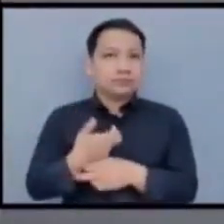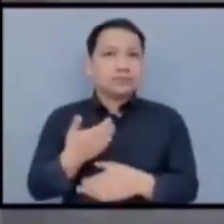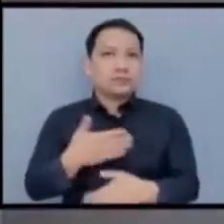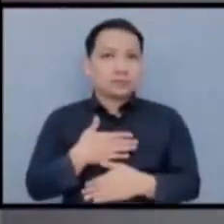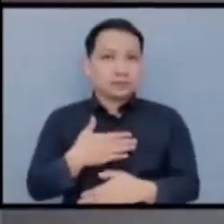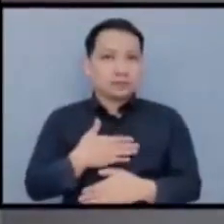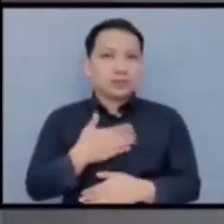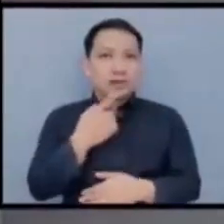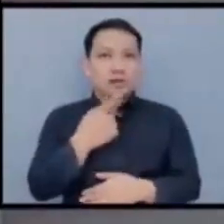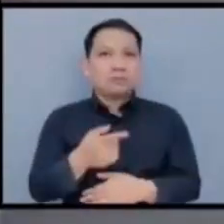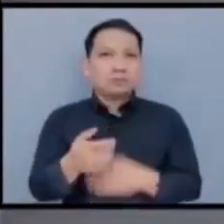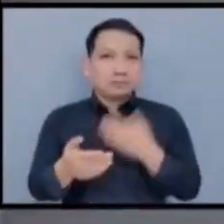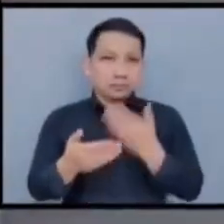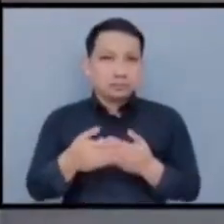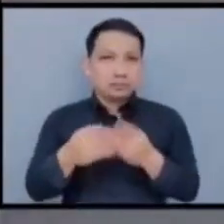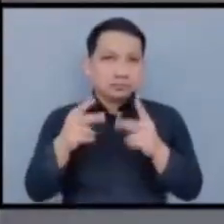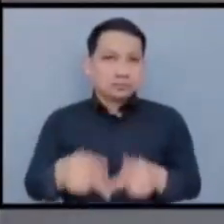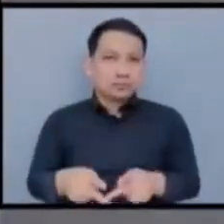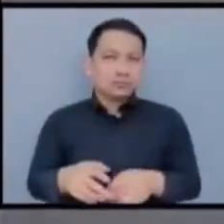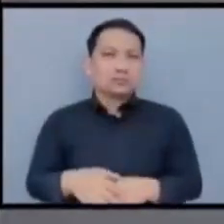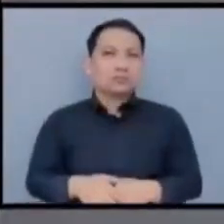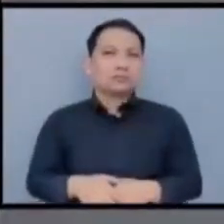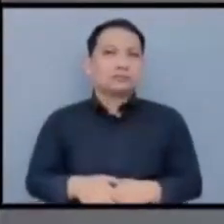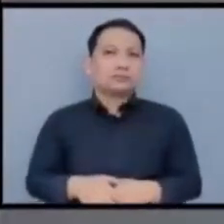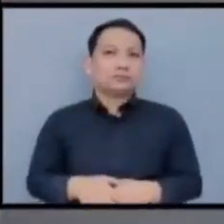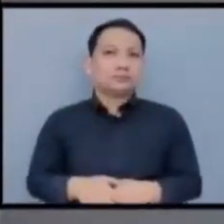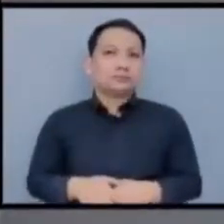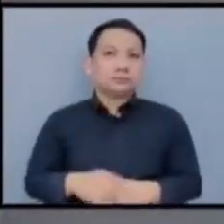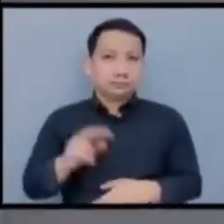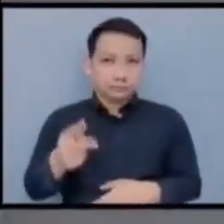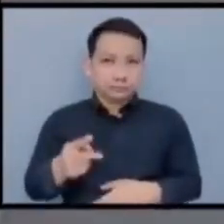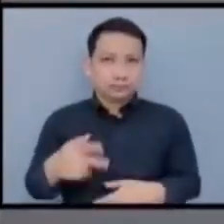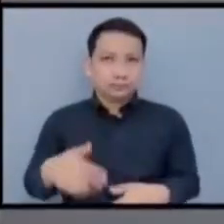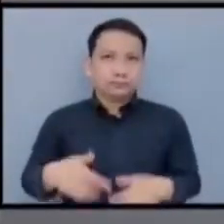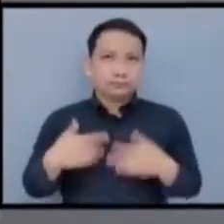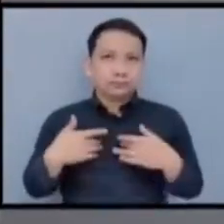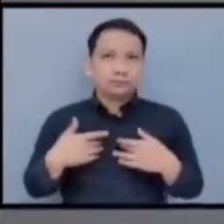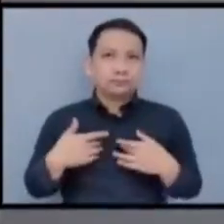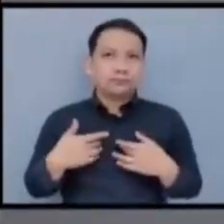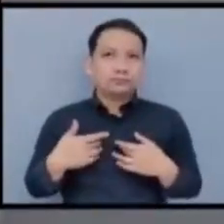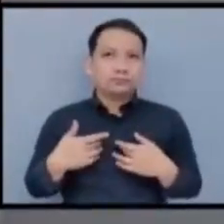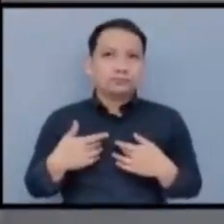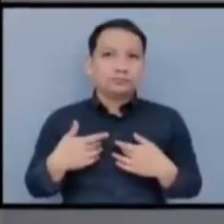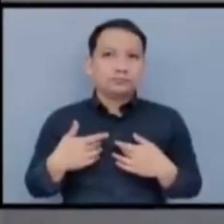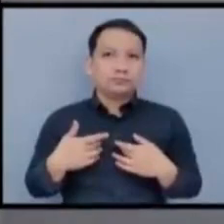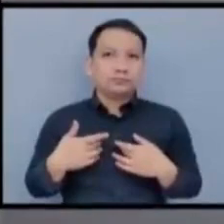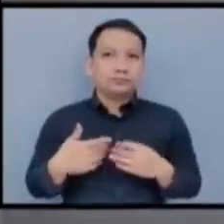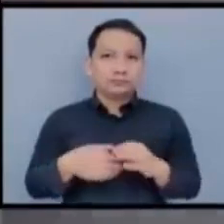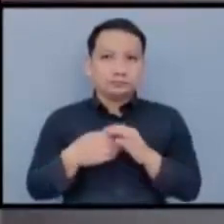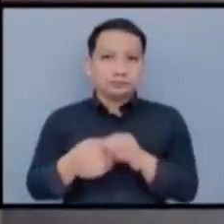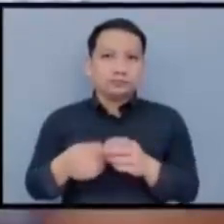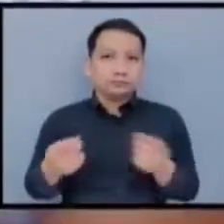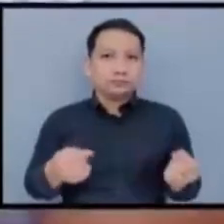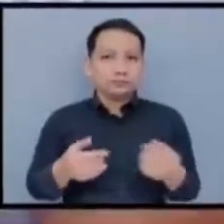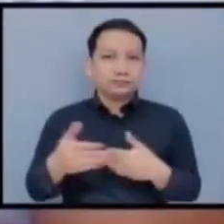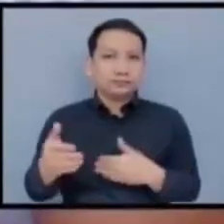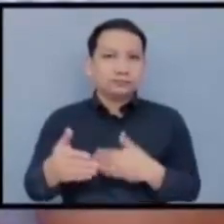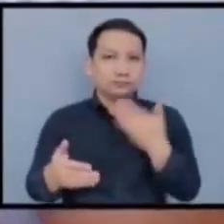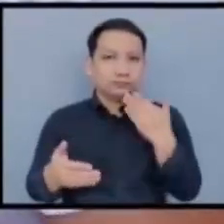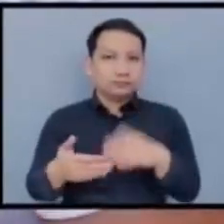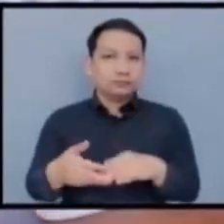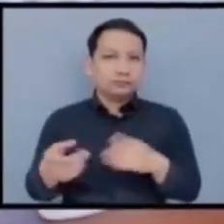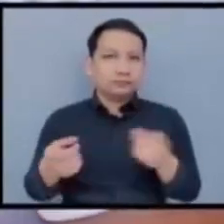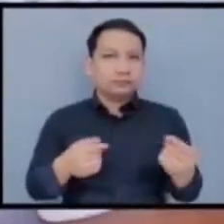better person. And in this second life of mine, I will never do anything bad to waste it.